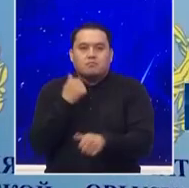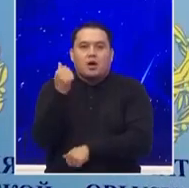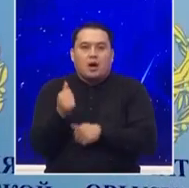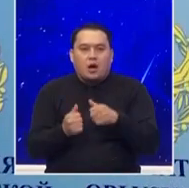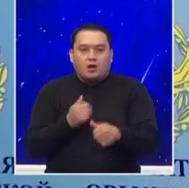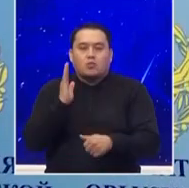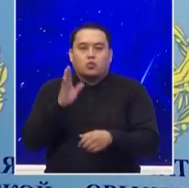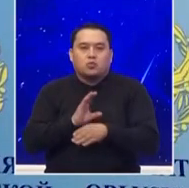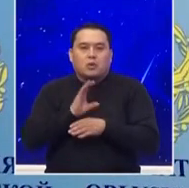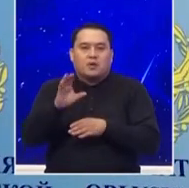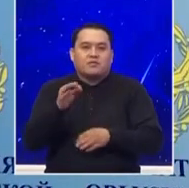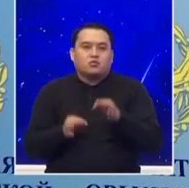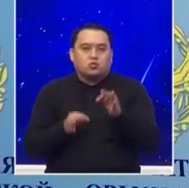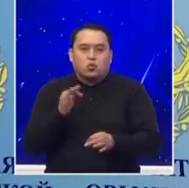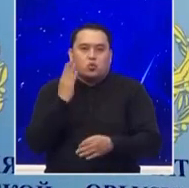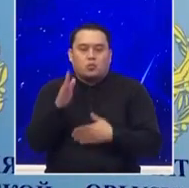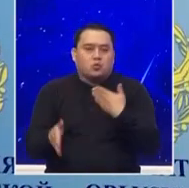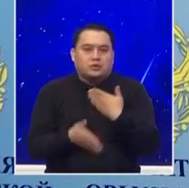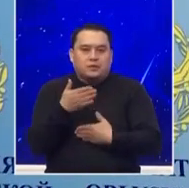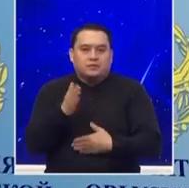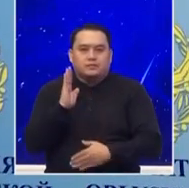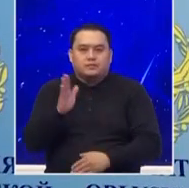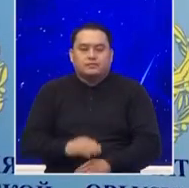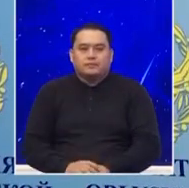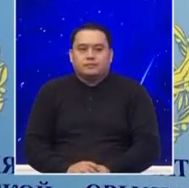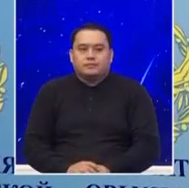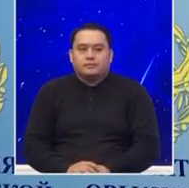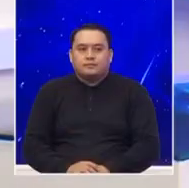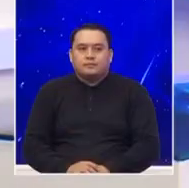дела будут направлены в суд и будет принято процессуальное решение.